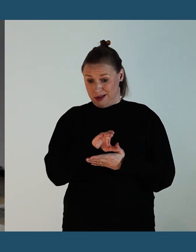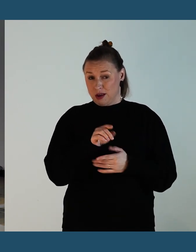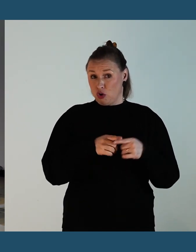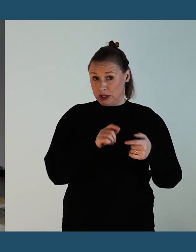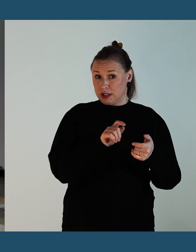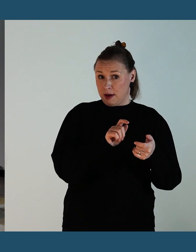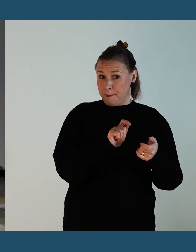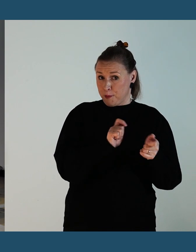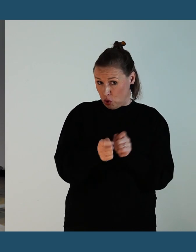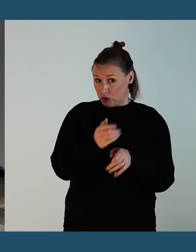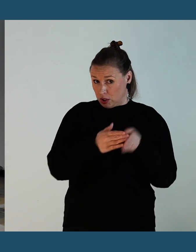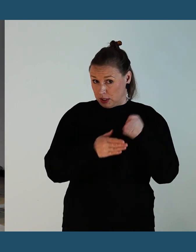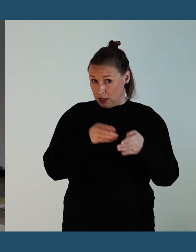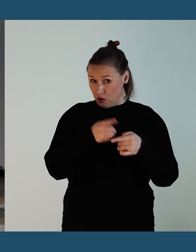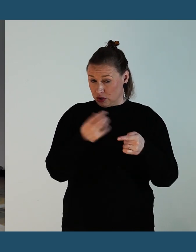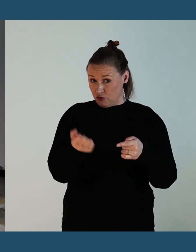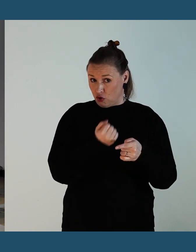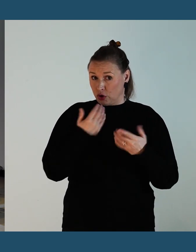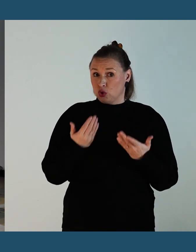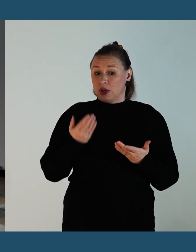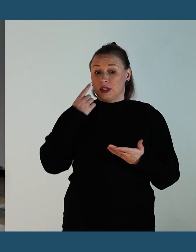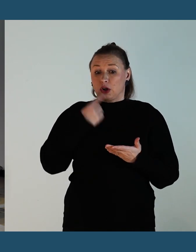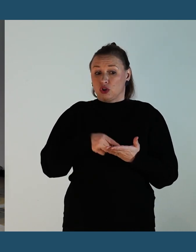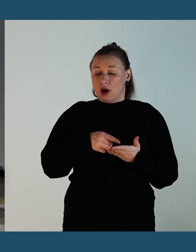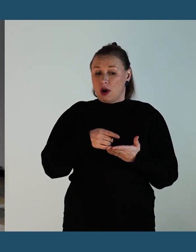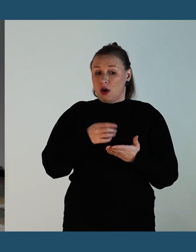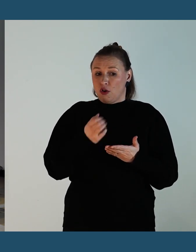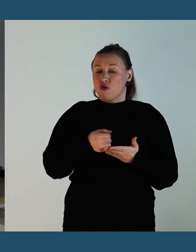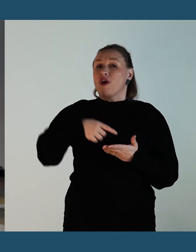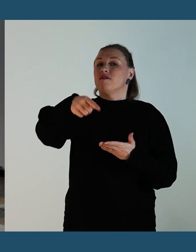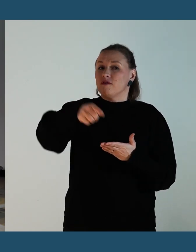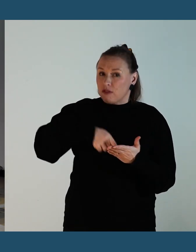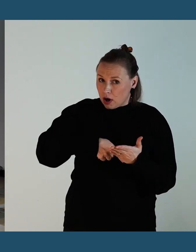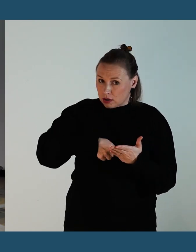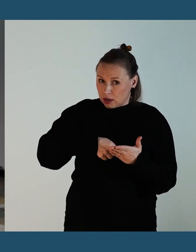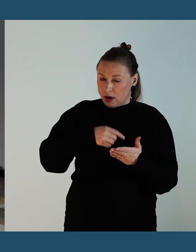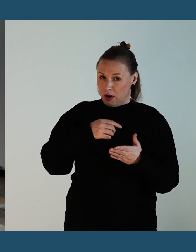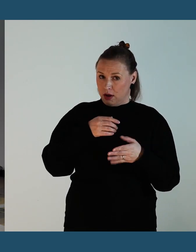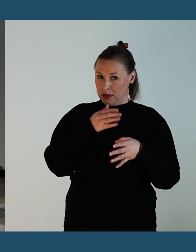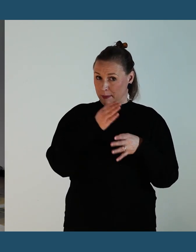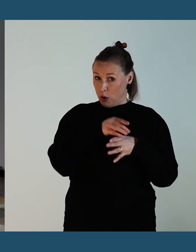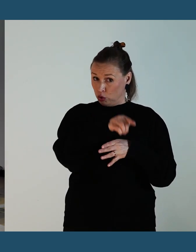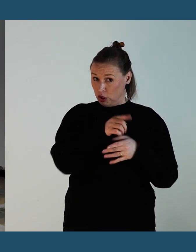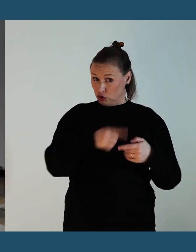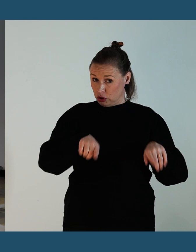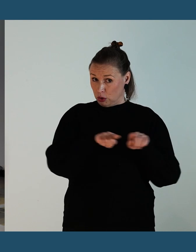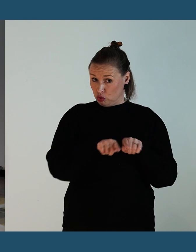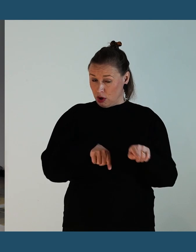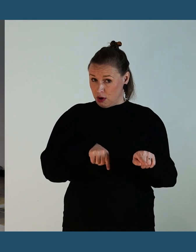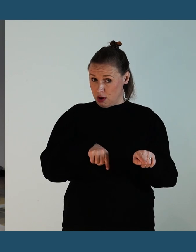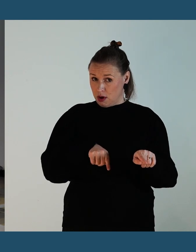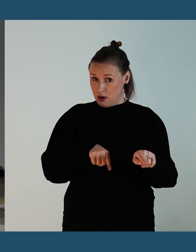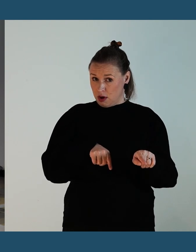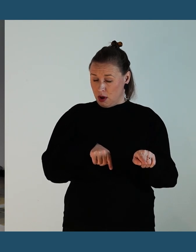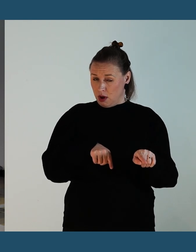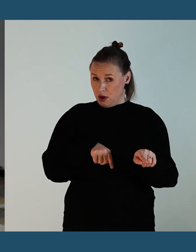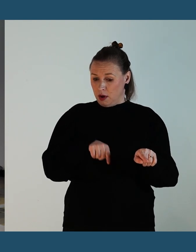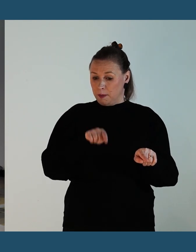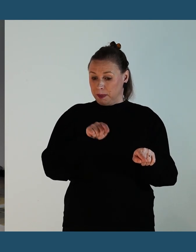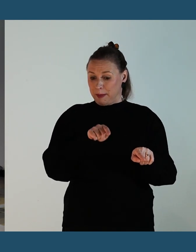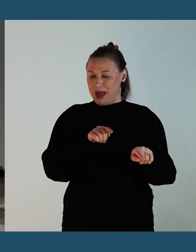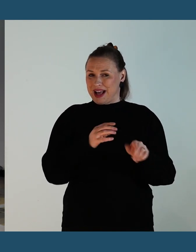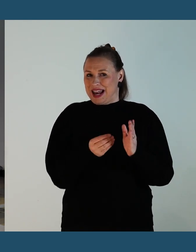on oikeus vaatia, että ne tehdään asunto-osakeyhtiöön. Ja se tehtiin sen takia, että se